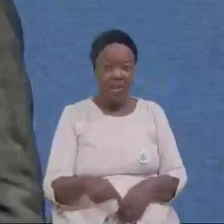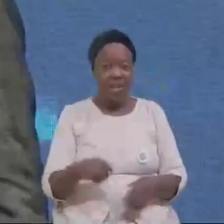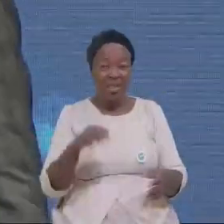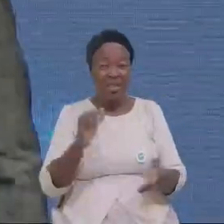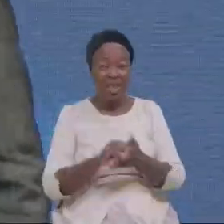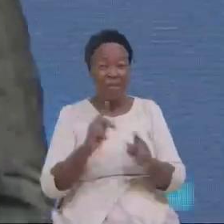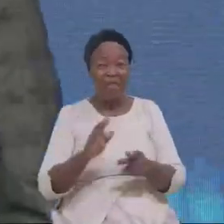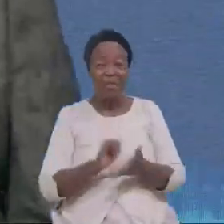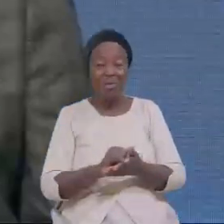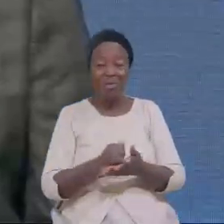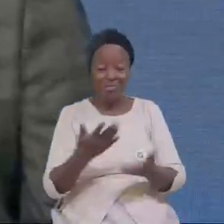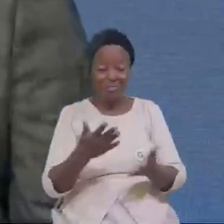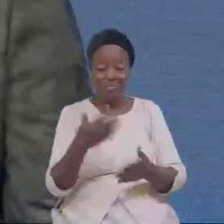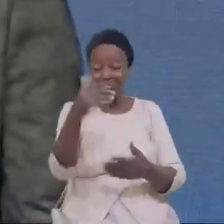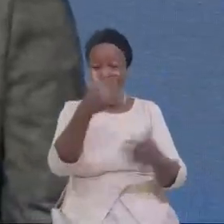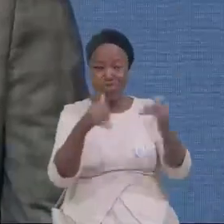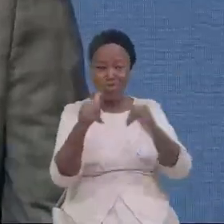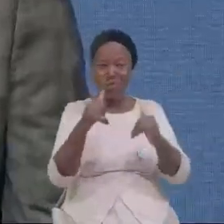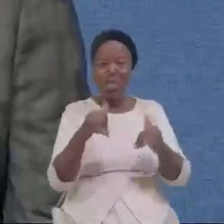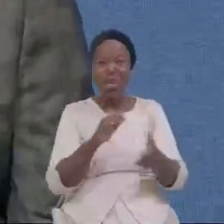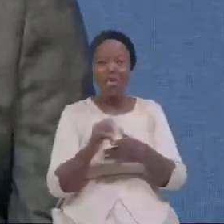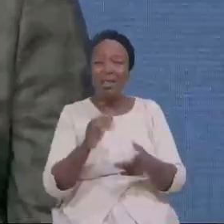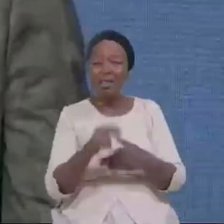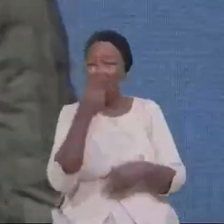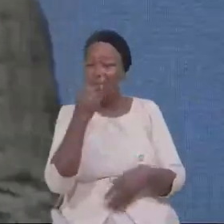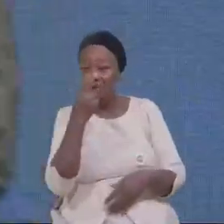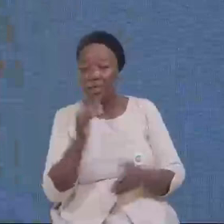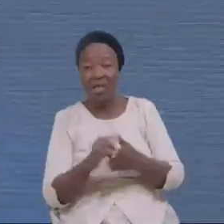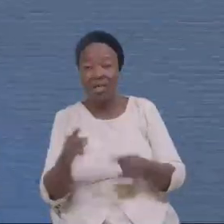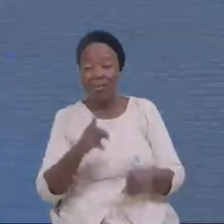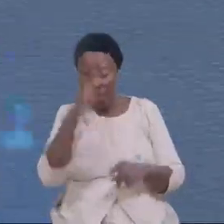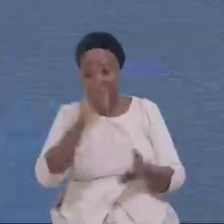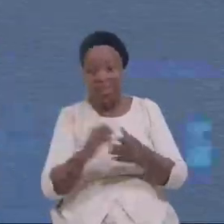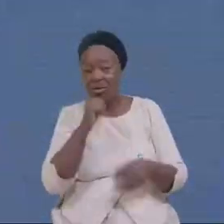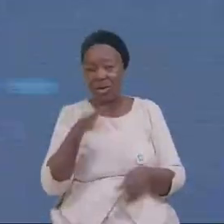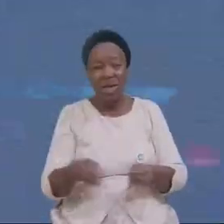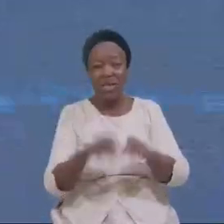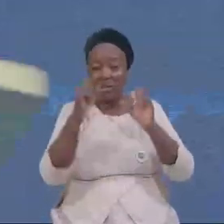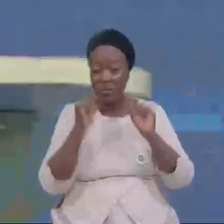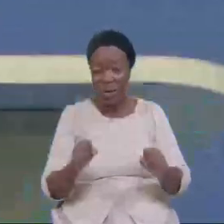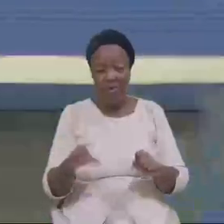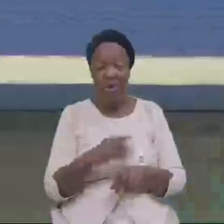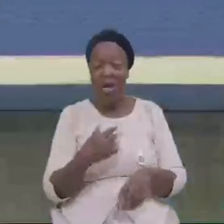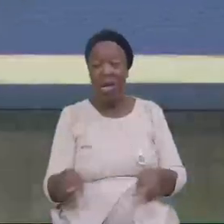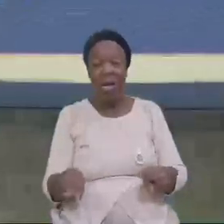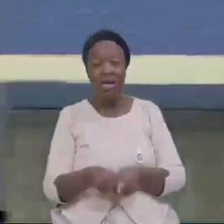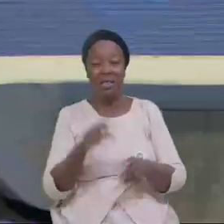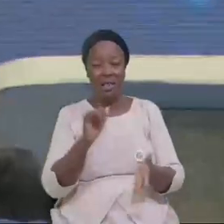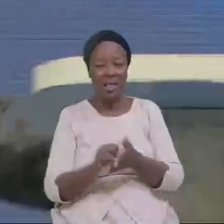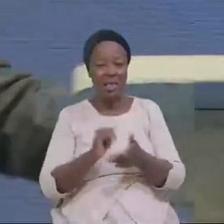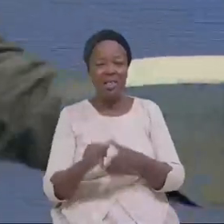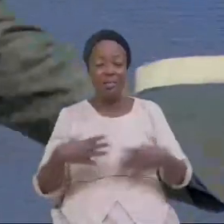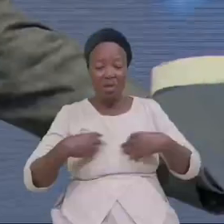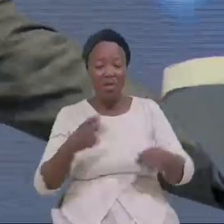Il flatte cette chose-là. Ce n'est pas aussi puissant comme il le dit. Ça va guérir tes oreilles. Ça